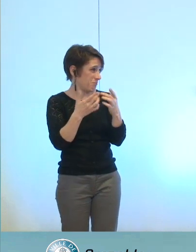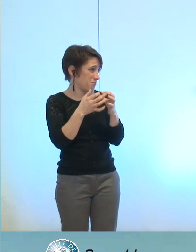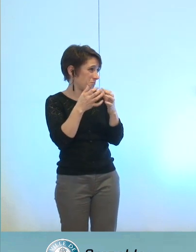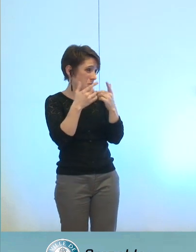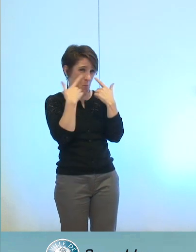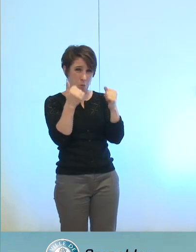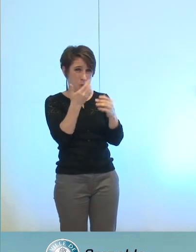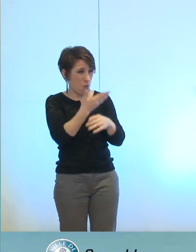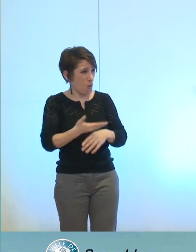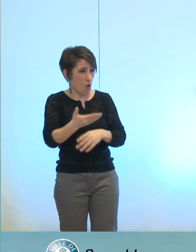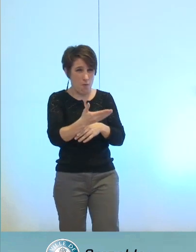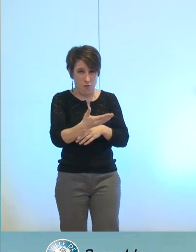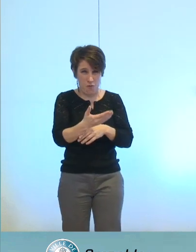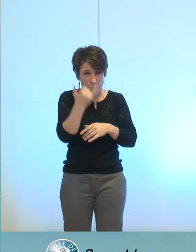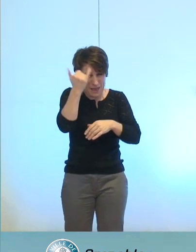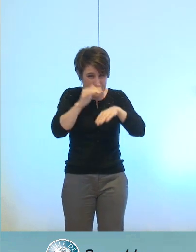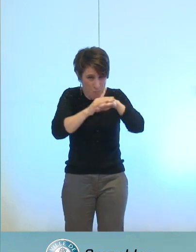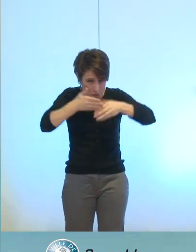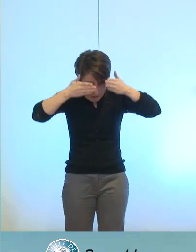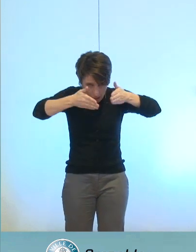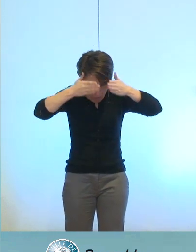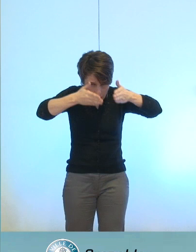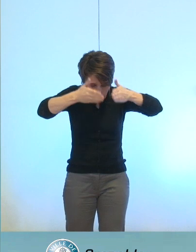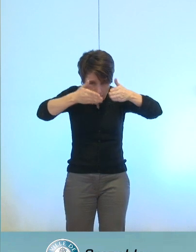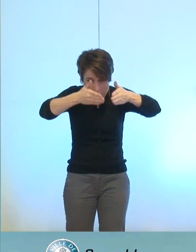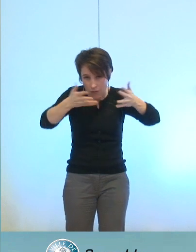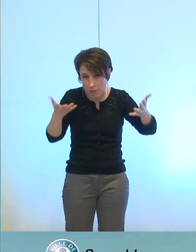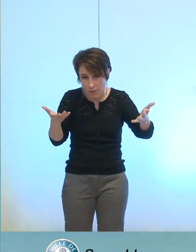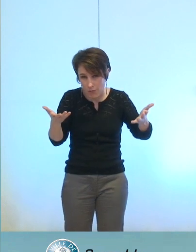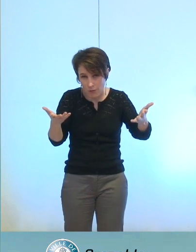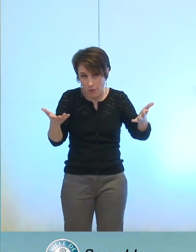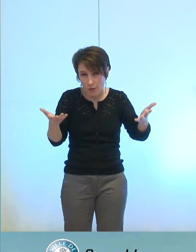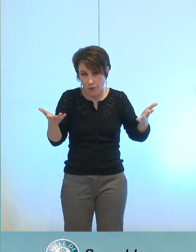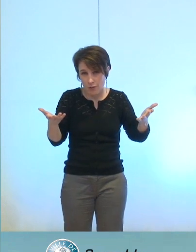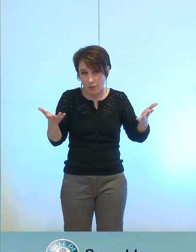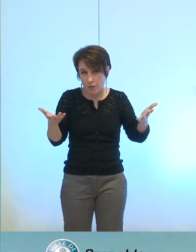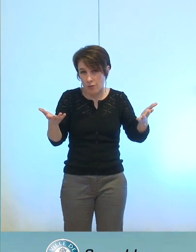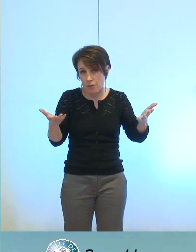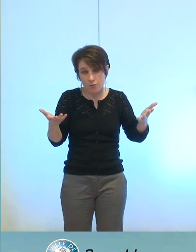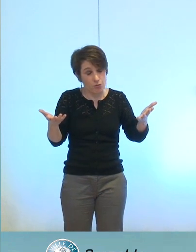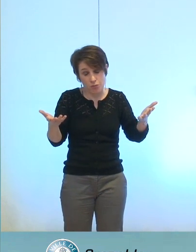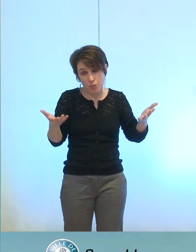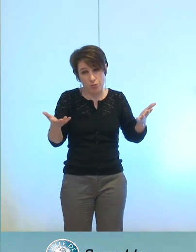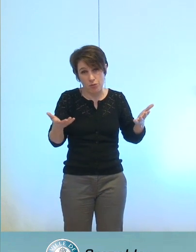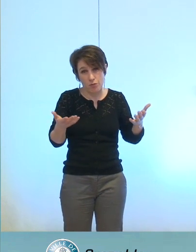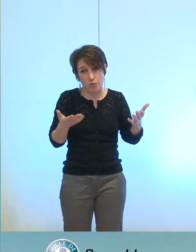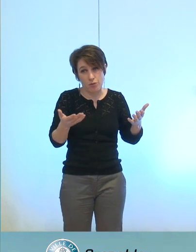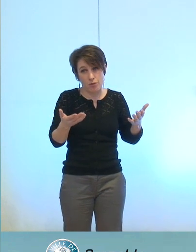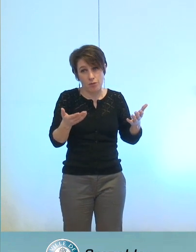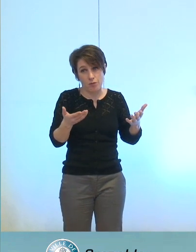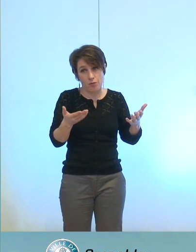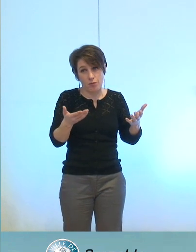idéologue n'hésitant pas et de ce point de vue vous êtes cohérent à reprendre l'ancienne